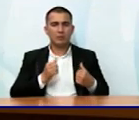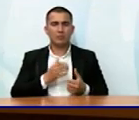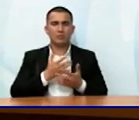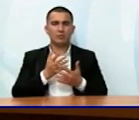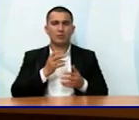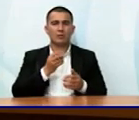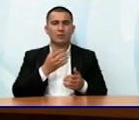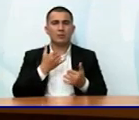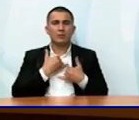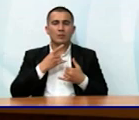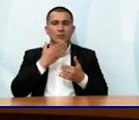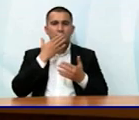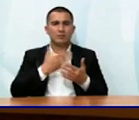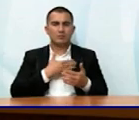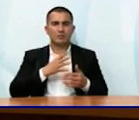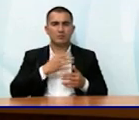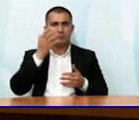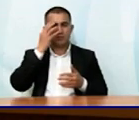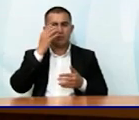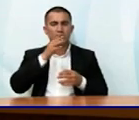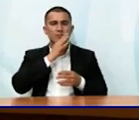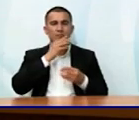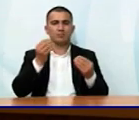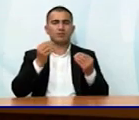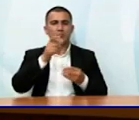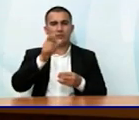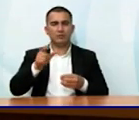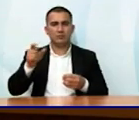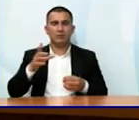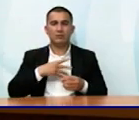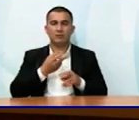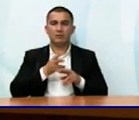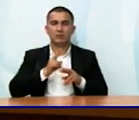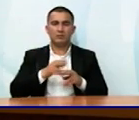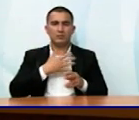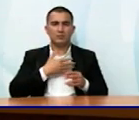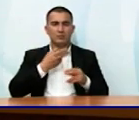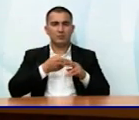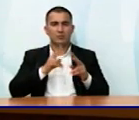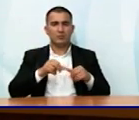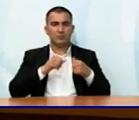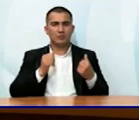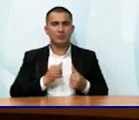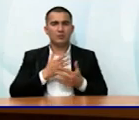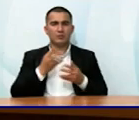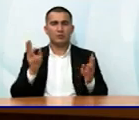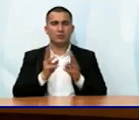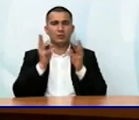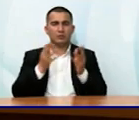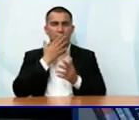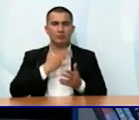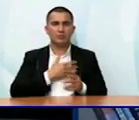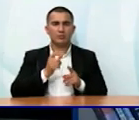O'qidayin qomatimizni qora qoshliklar uchun muttasil yo qiladirg'on bu ko'ngildir, bu ko'ngil degan g'azallari